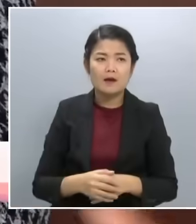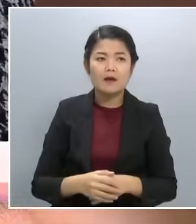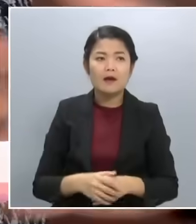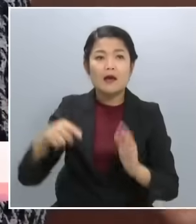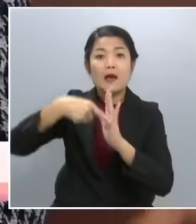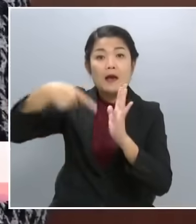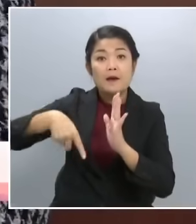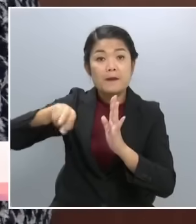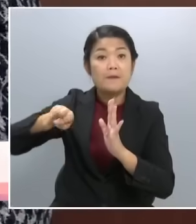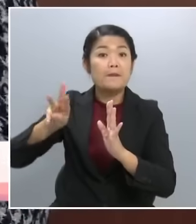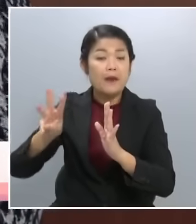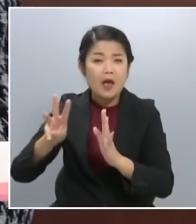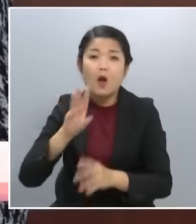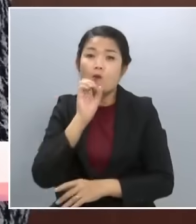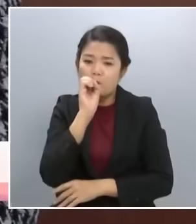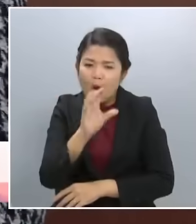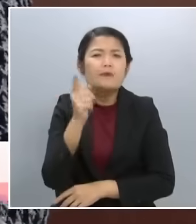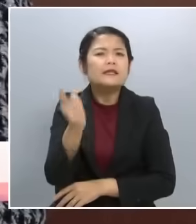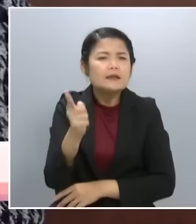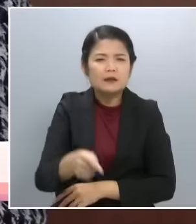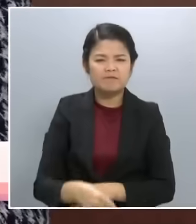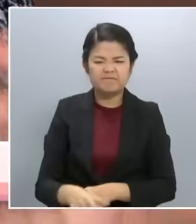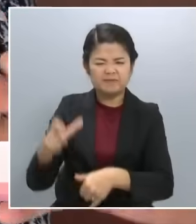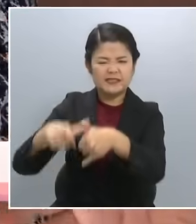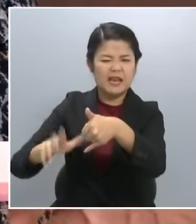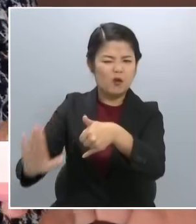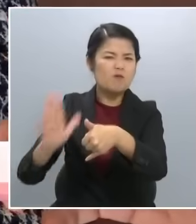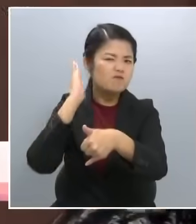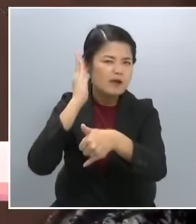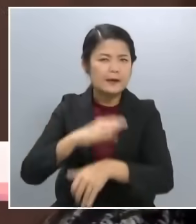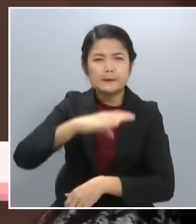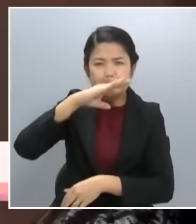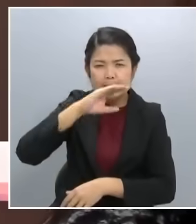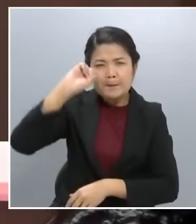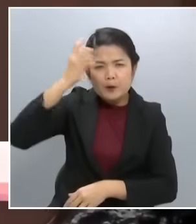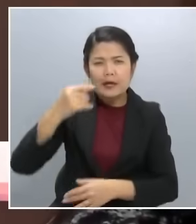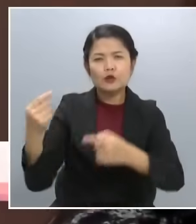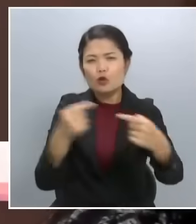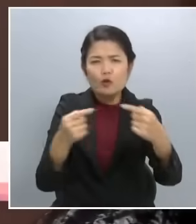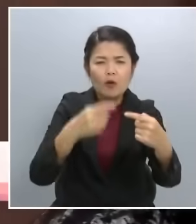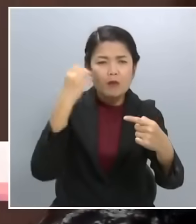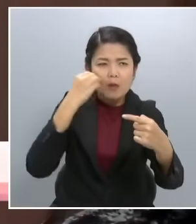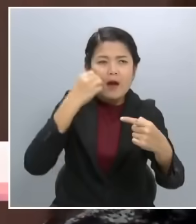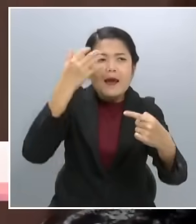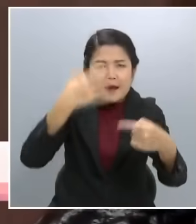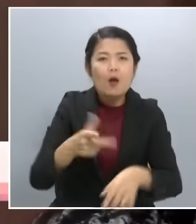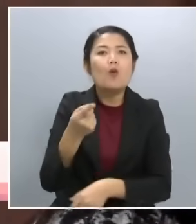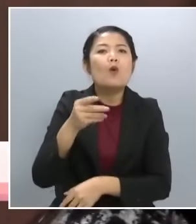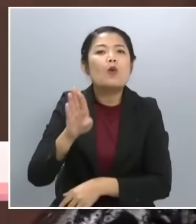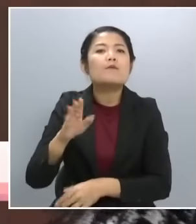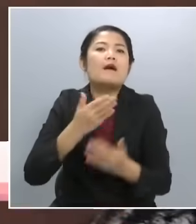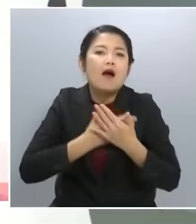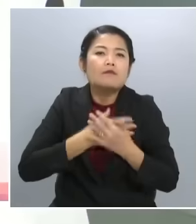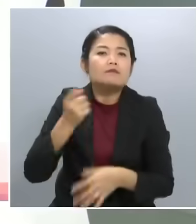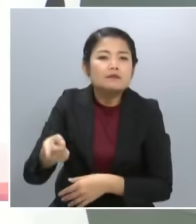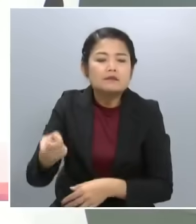ๆคือคือโบ้เนี่ยชอบหึงหวงเวลาไม่เข้าใจกันเนี่ยชอบทะเลาะแต่สุดท้ายก็กลับมาคืนดีกันเดือน